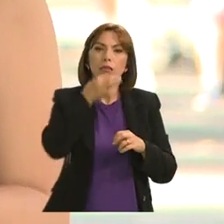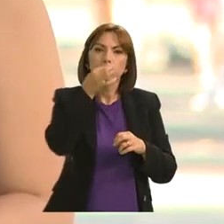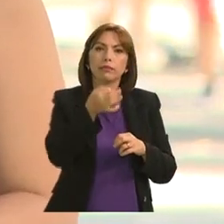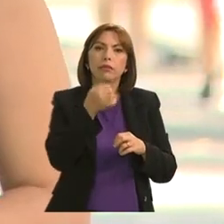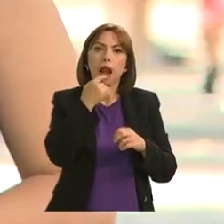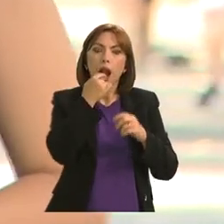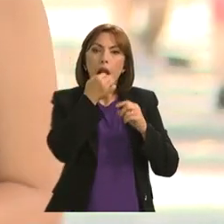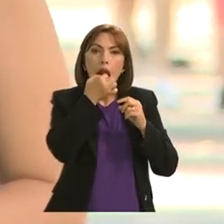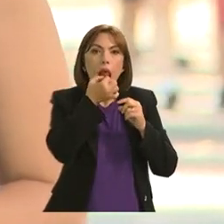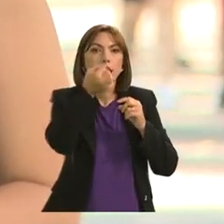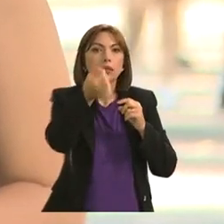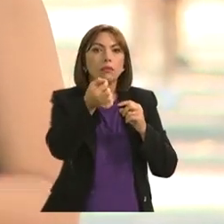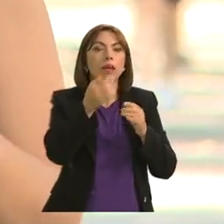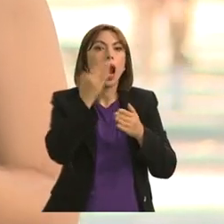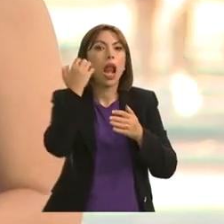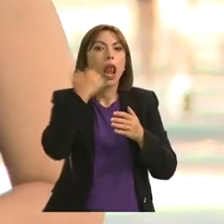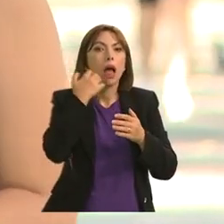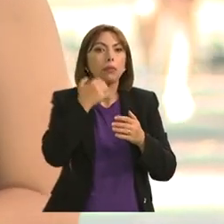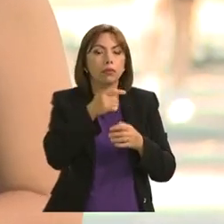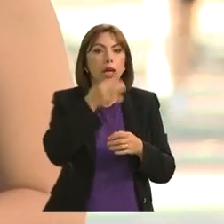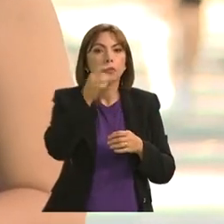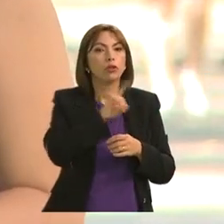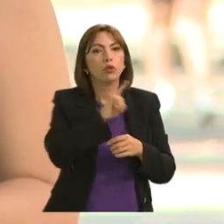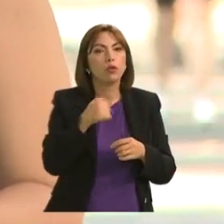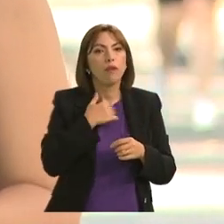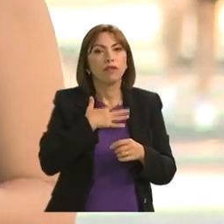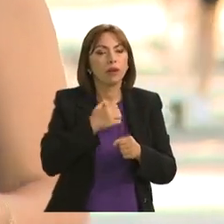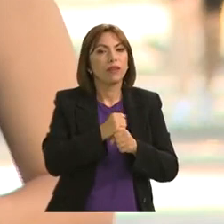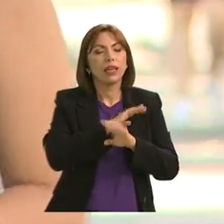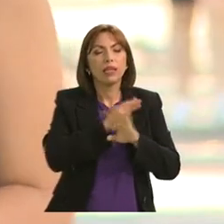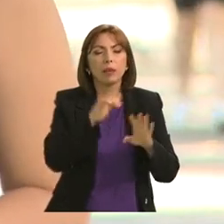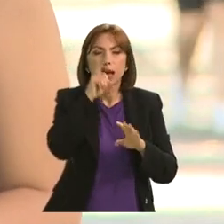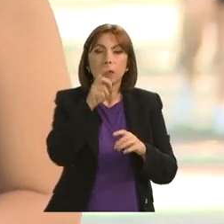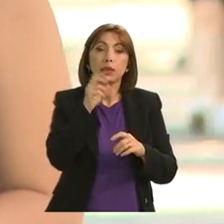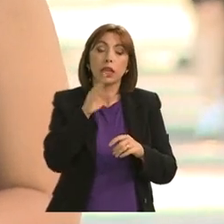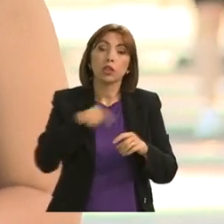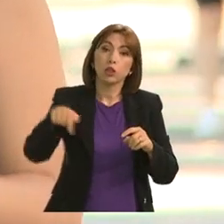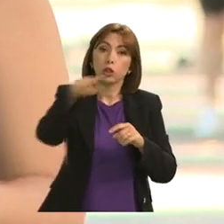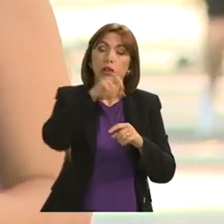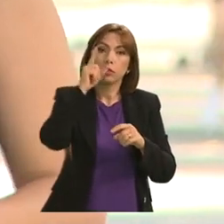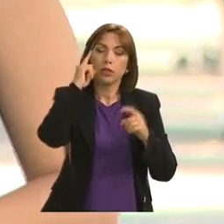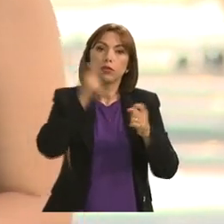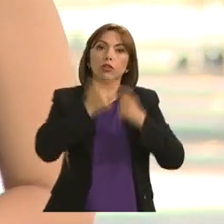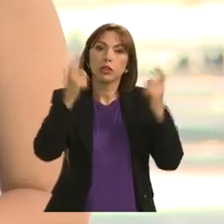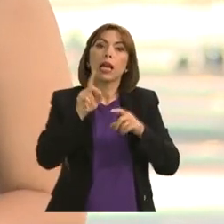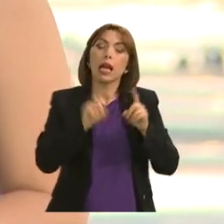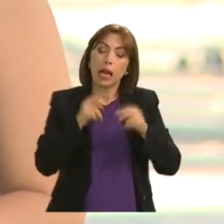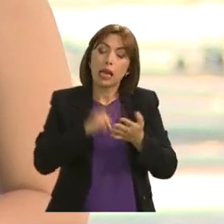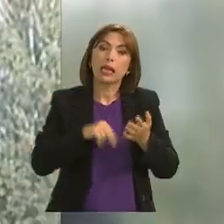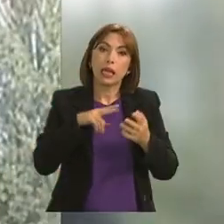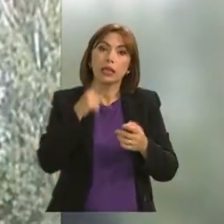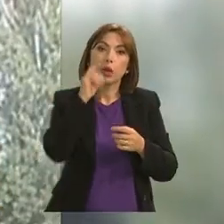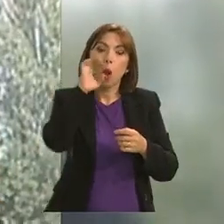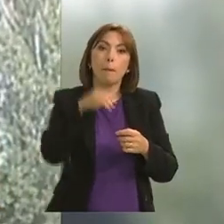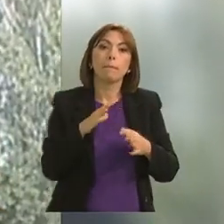limbă o lamă și le-a spus că el nu dorește să mai facă rău nimănui, însă toți trebuie să fie conștienți de faptul că încă este un om periculos.